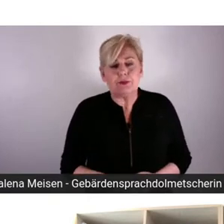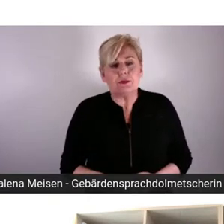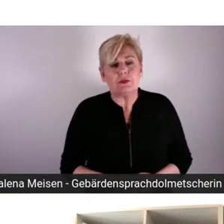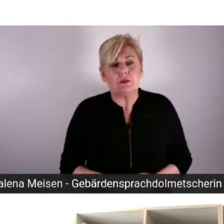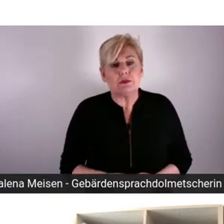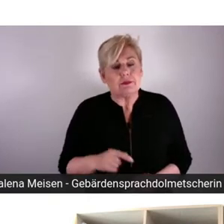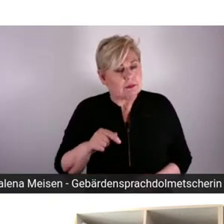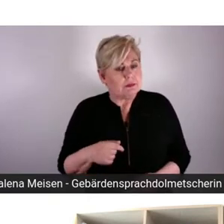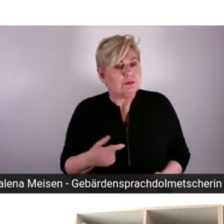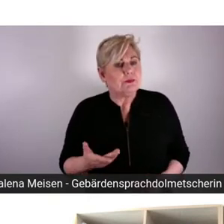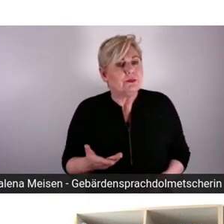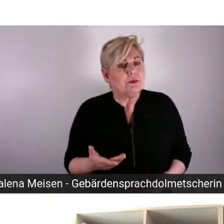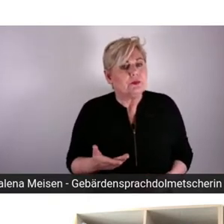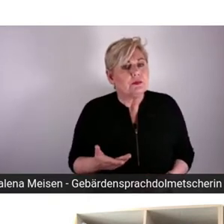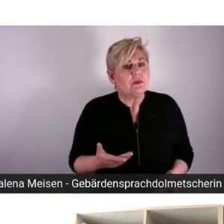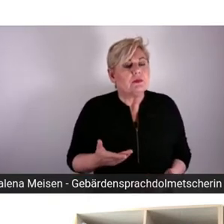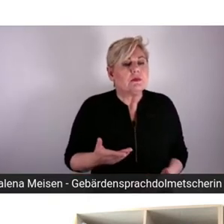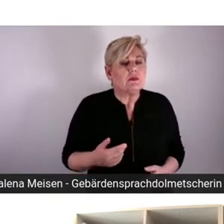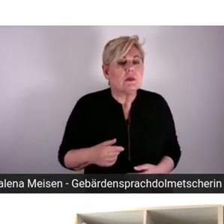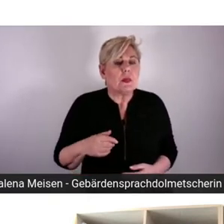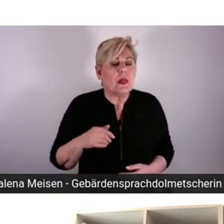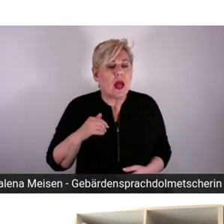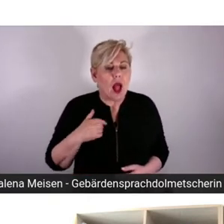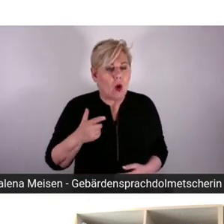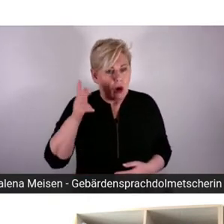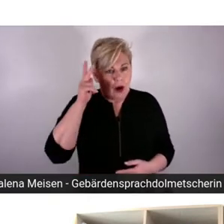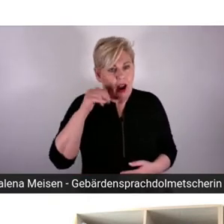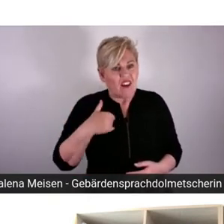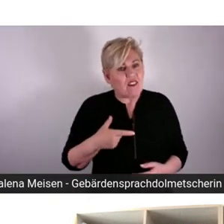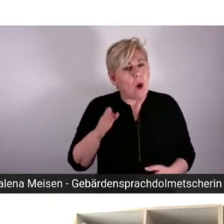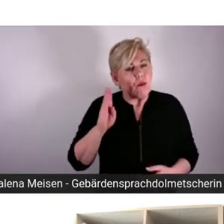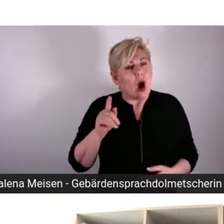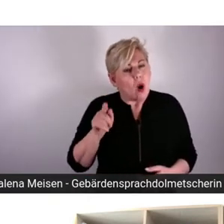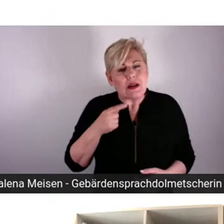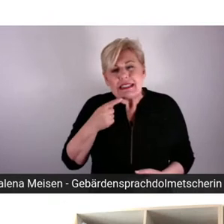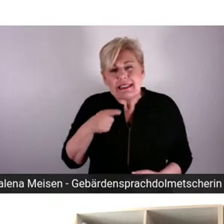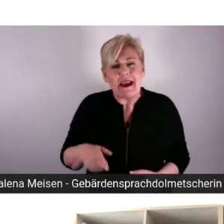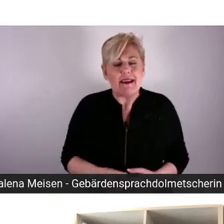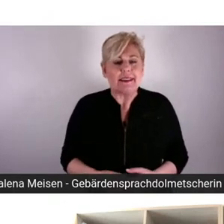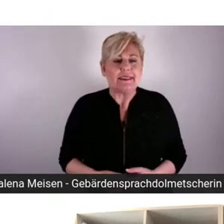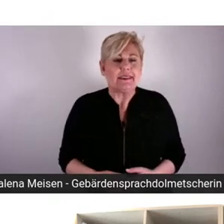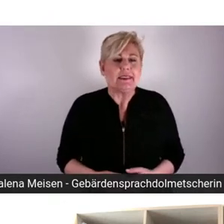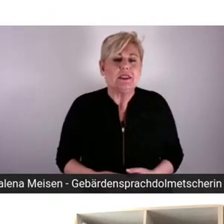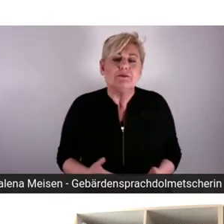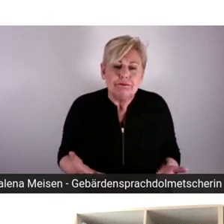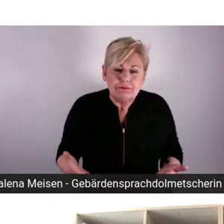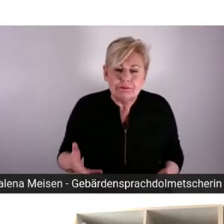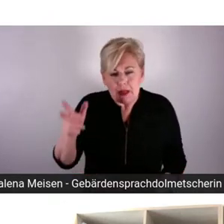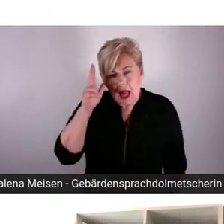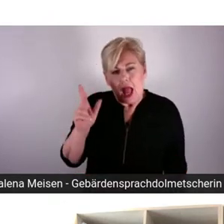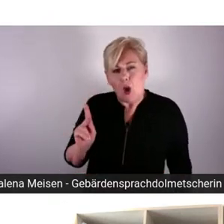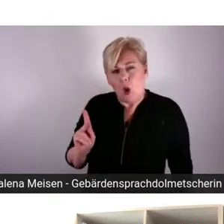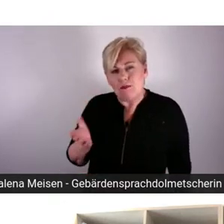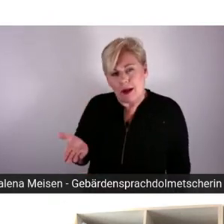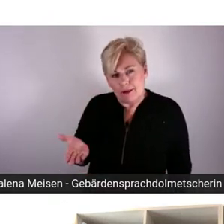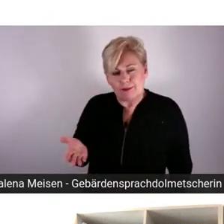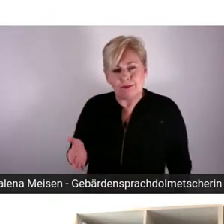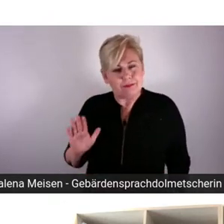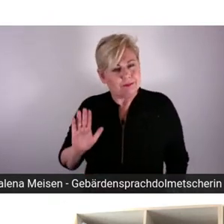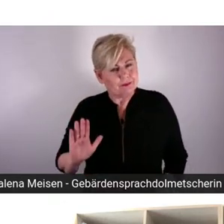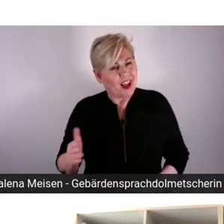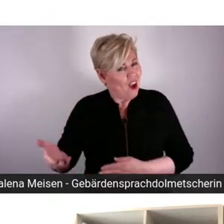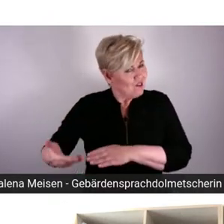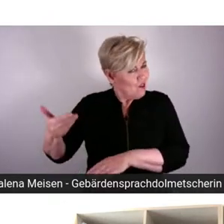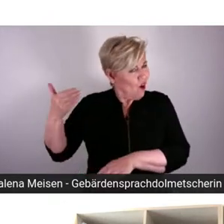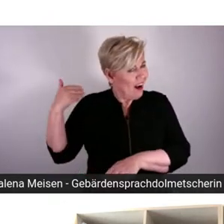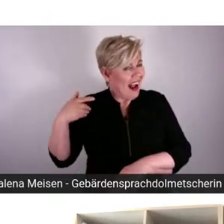dem Beitrag, Marieke Tabor hat auch noch mal eindringlich darauf hingewiesen. Herr Kober, einer Ihrer Vorgänger, der auch